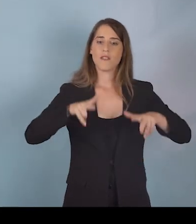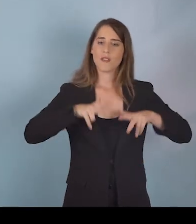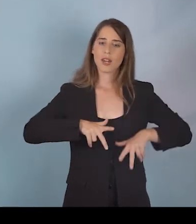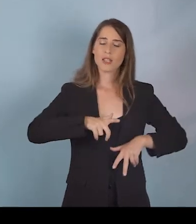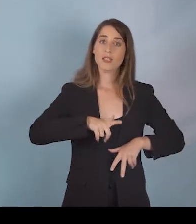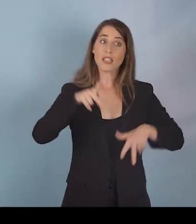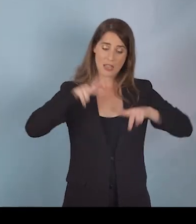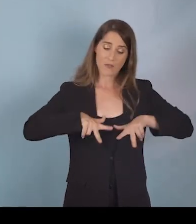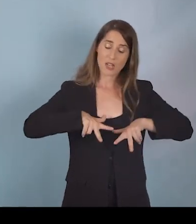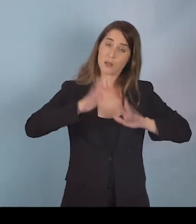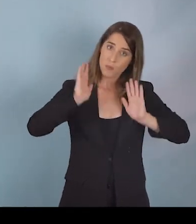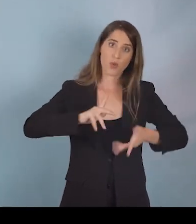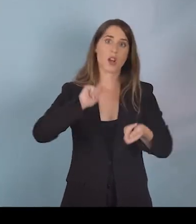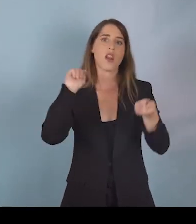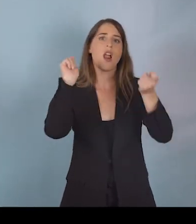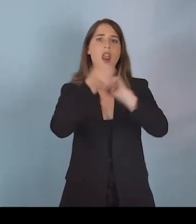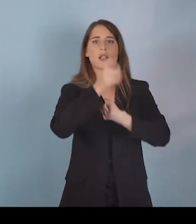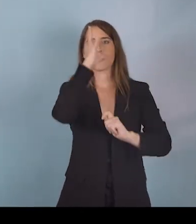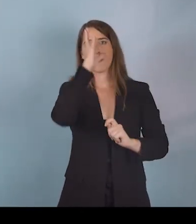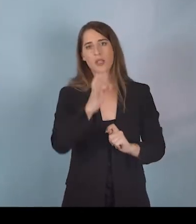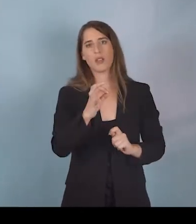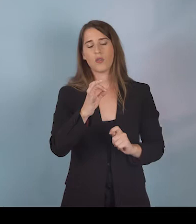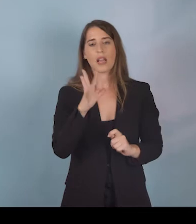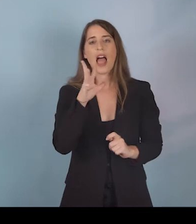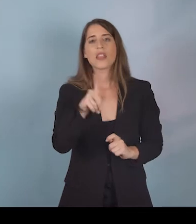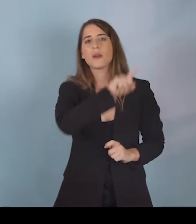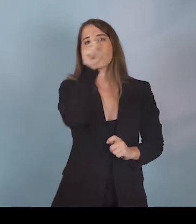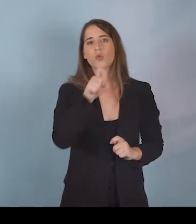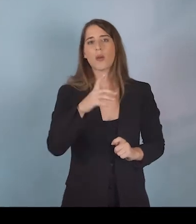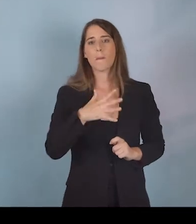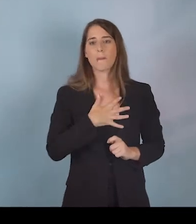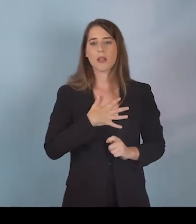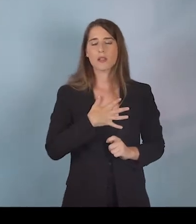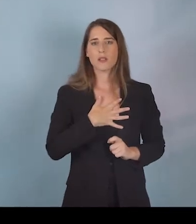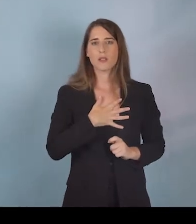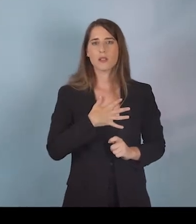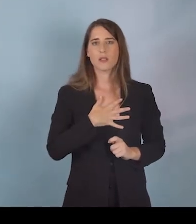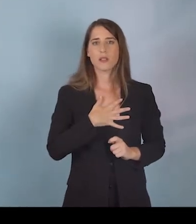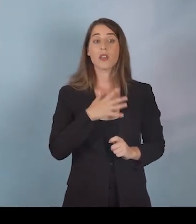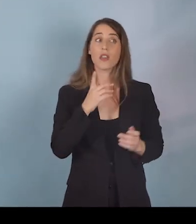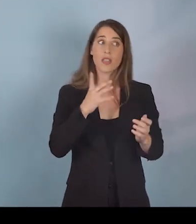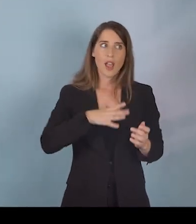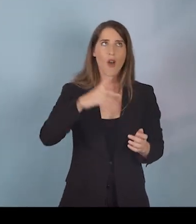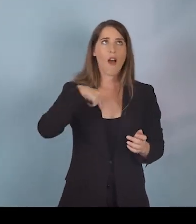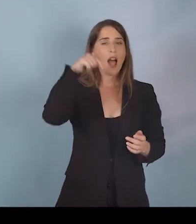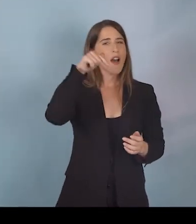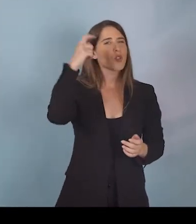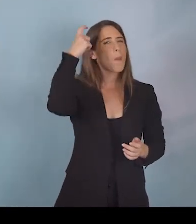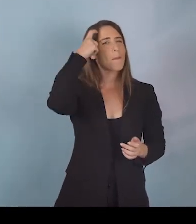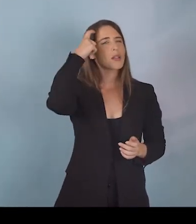εμπροκειμένου είστε εκπρόσωποι μιας κυβέρνησης η οποία μπορεί να αλλάξει την πραγματικότητά μας.